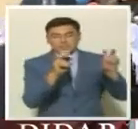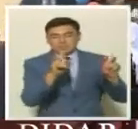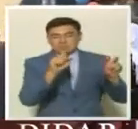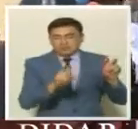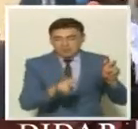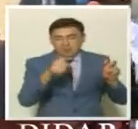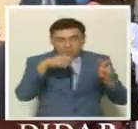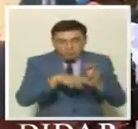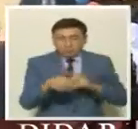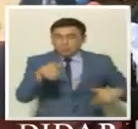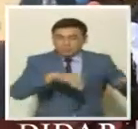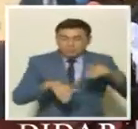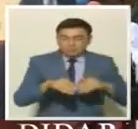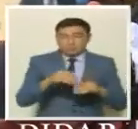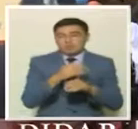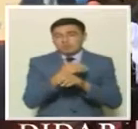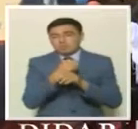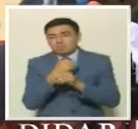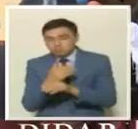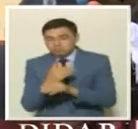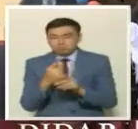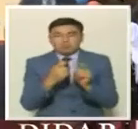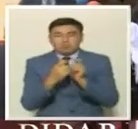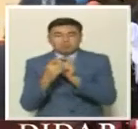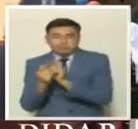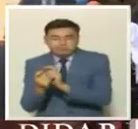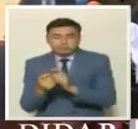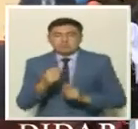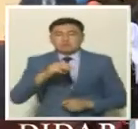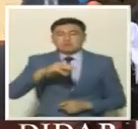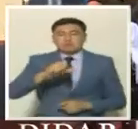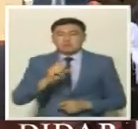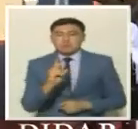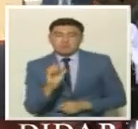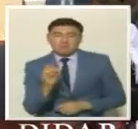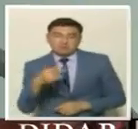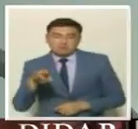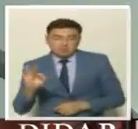вольной борьбой. Тэквондо, есть также фитнес, пауэрлифтинг для подростков и тренажерный зал.